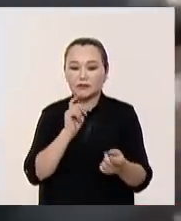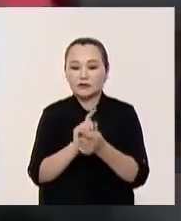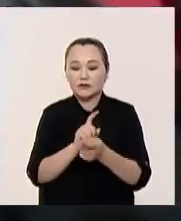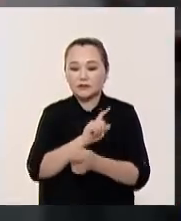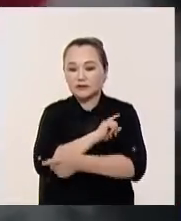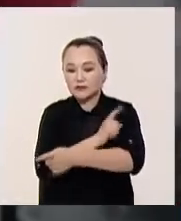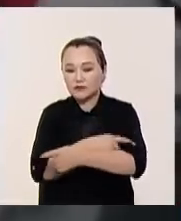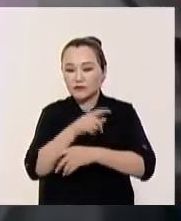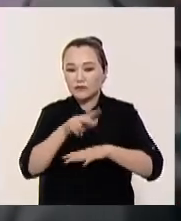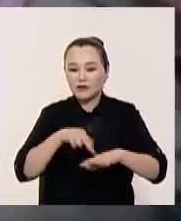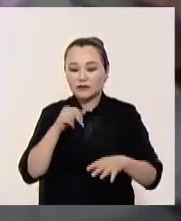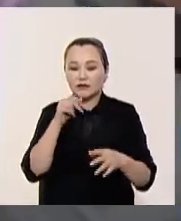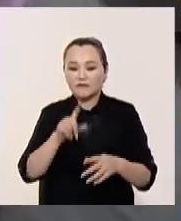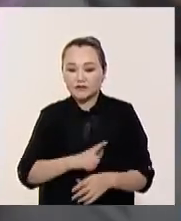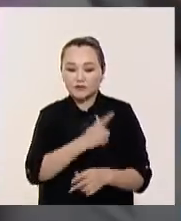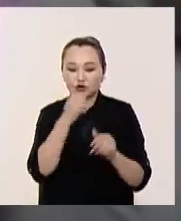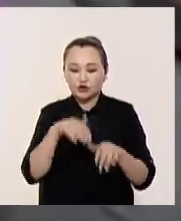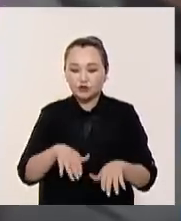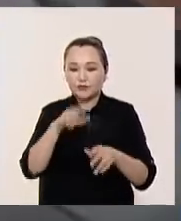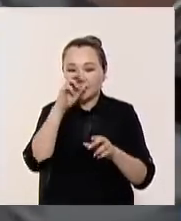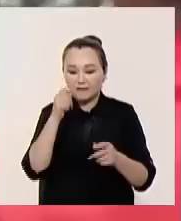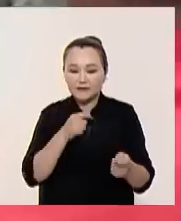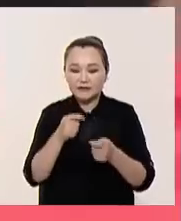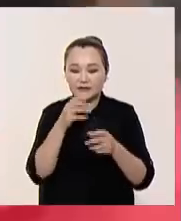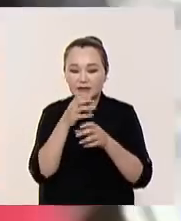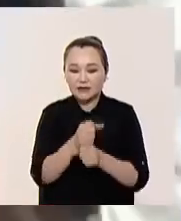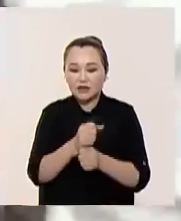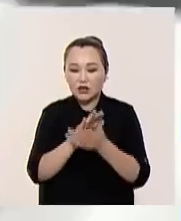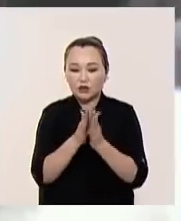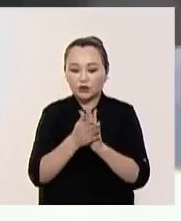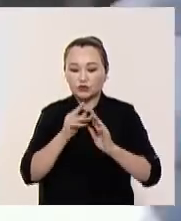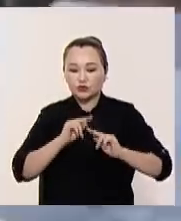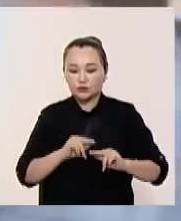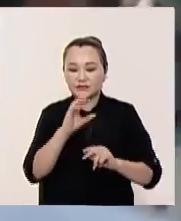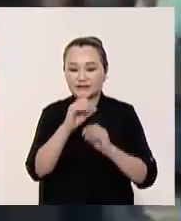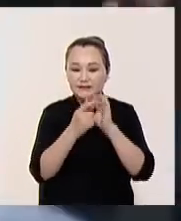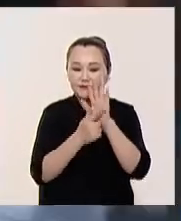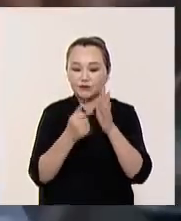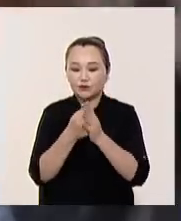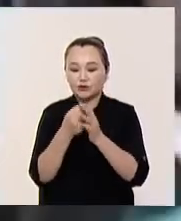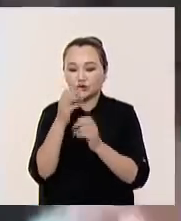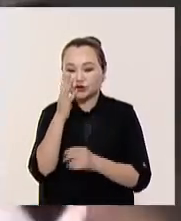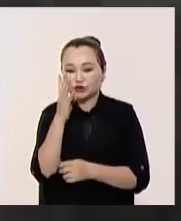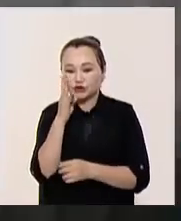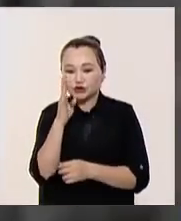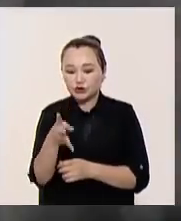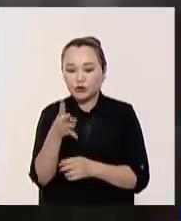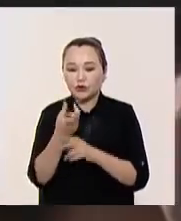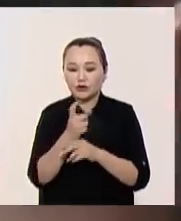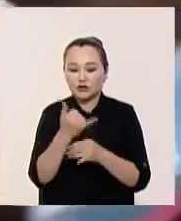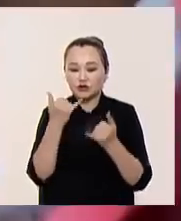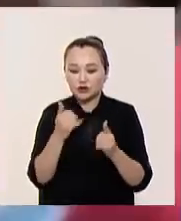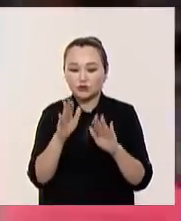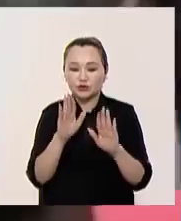силовиками. Протестующих возмутило решение правительства сократить срок контрактной службы с 17 до 4. К тому же теперь